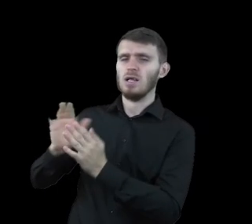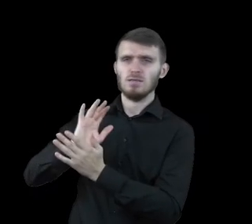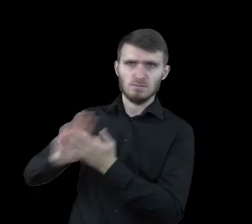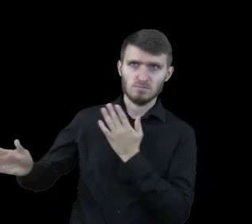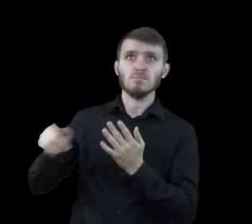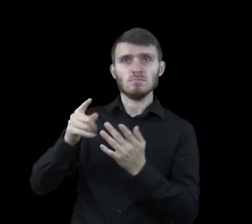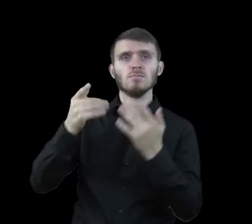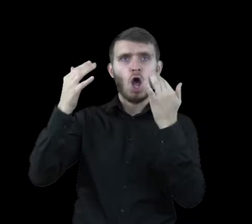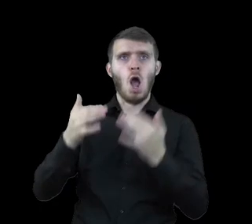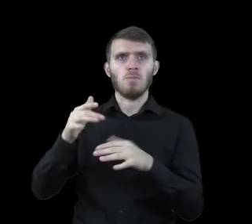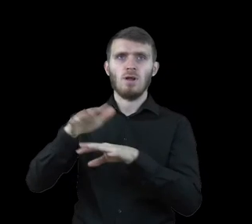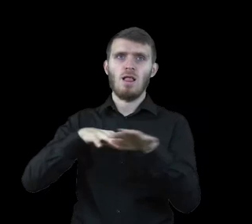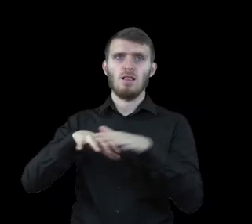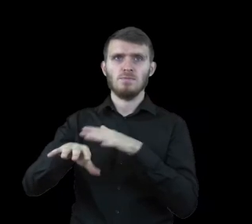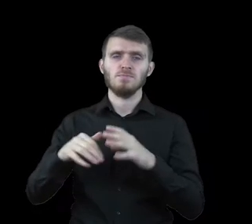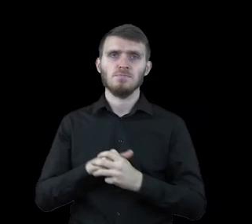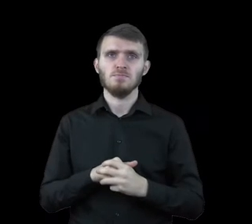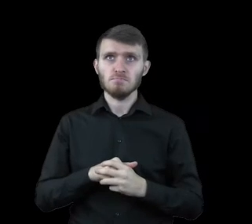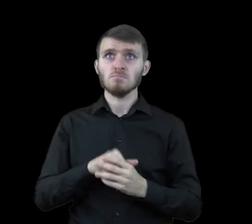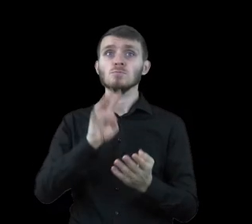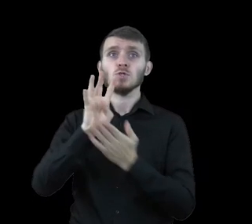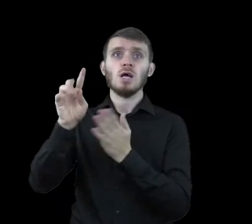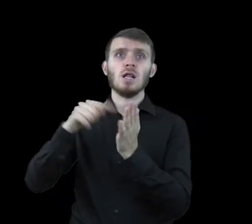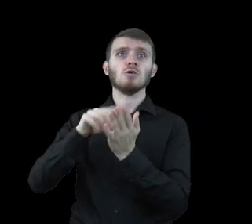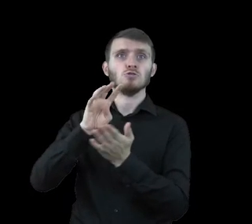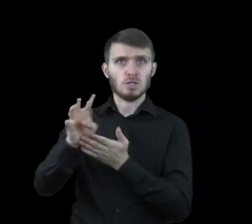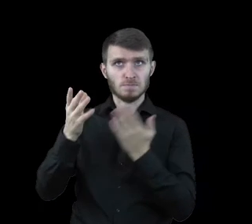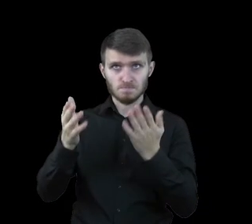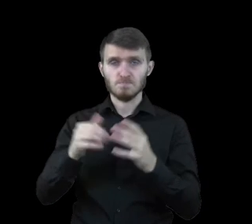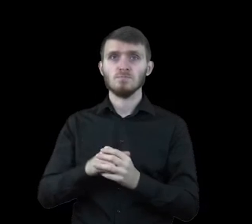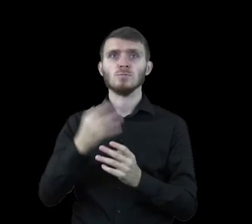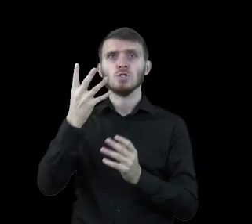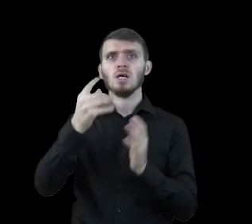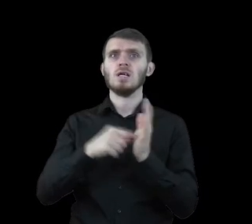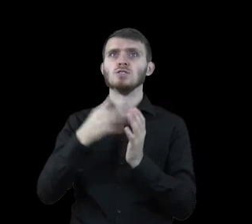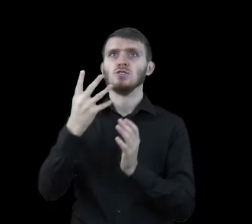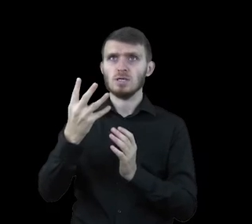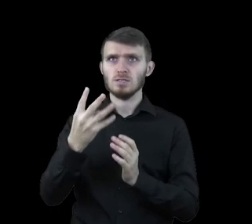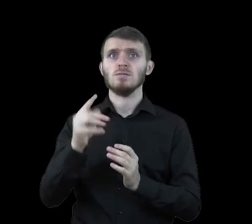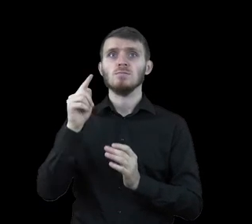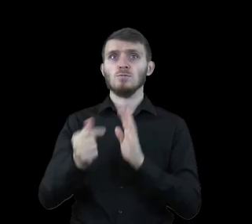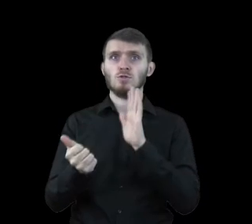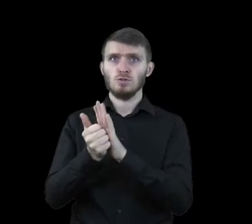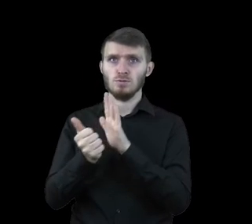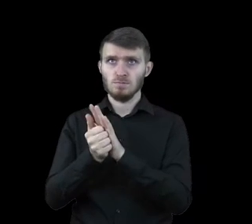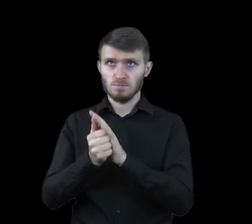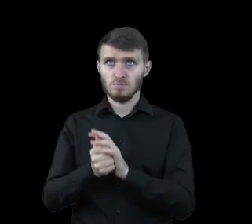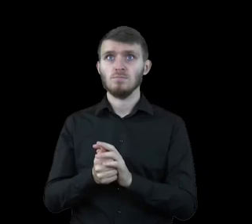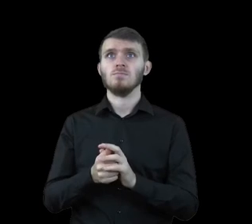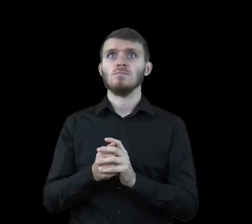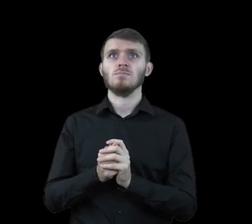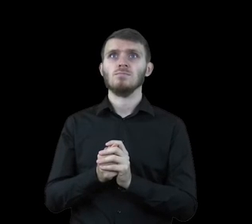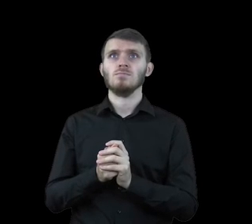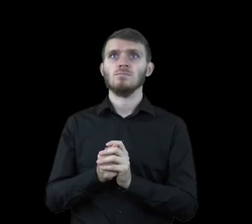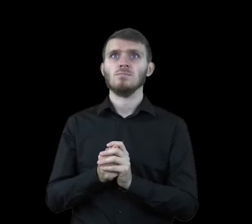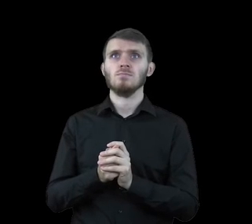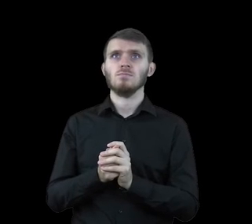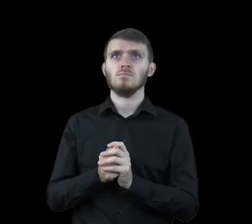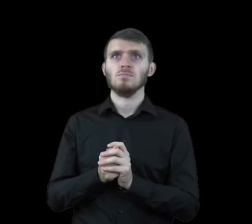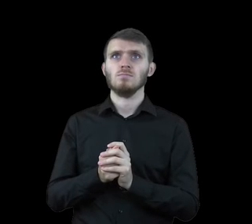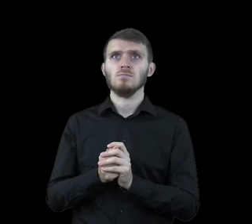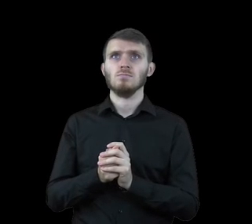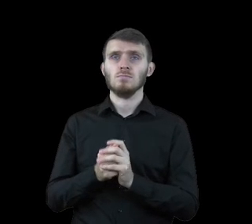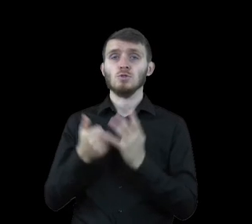kalkulatora, przemnożymy to sobie ręcznie, czternaście razy czternaście. Cztery razy cztery to